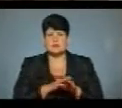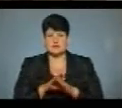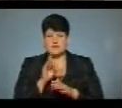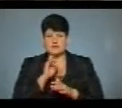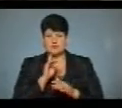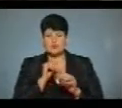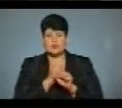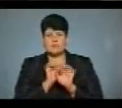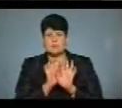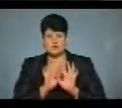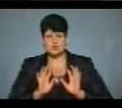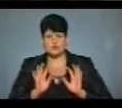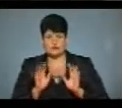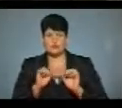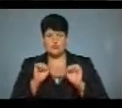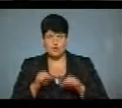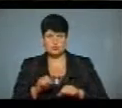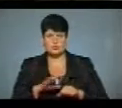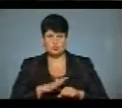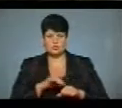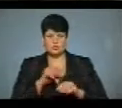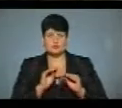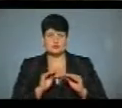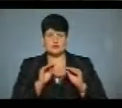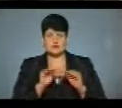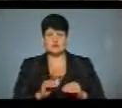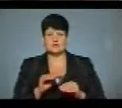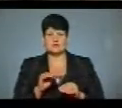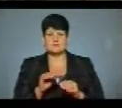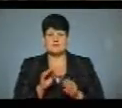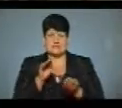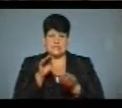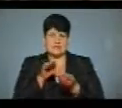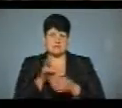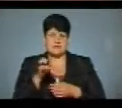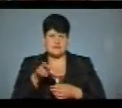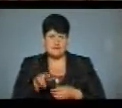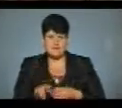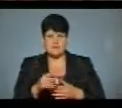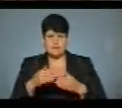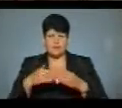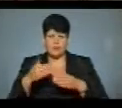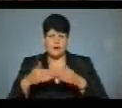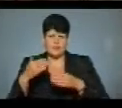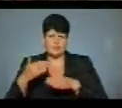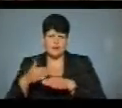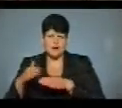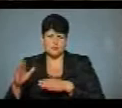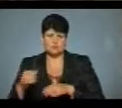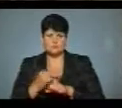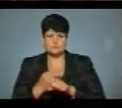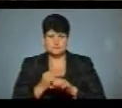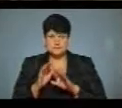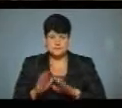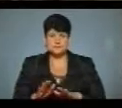тимчасове рештування для того, щоб можна було тут розмістити опалубку під склепіння. І далі так якби поетапно йде робота.